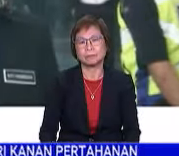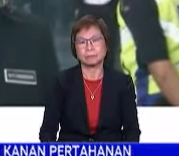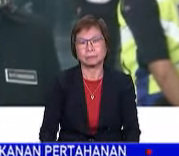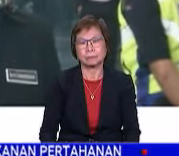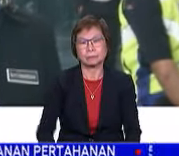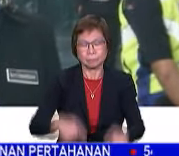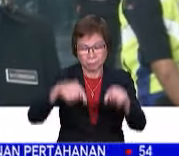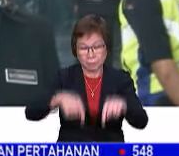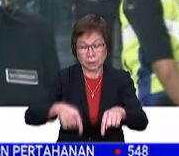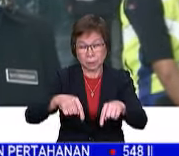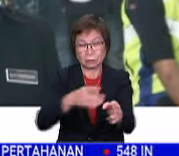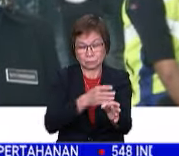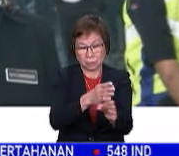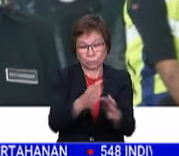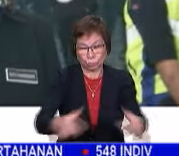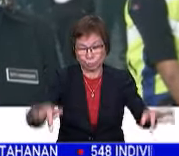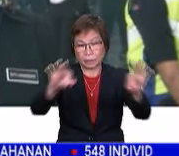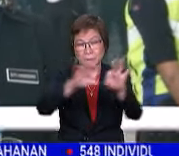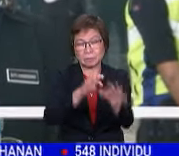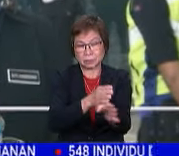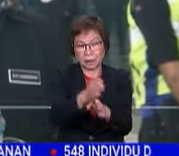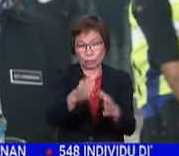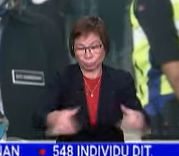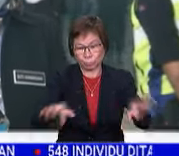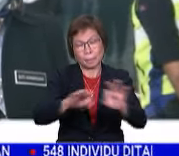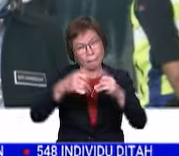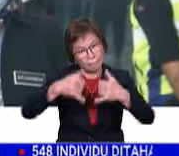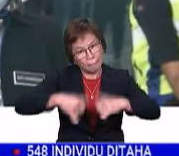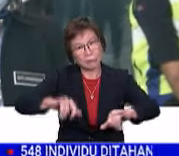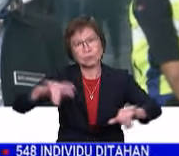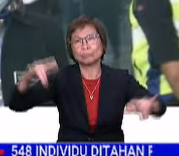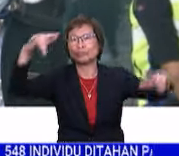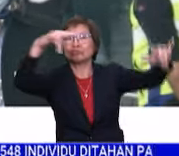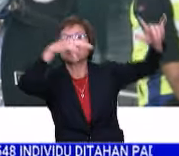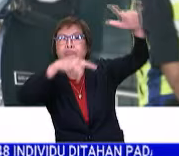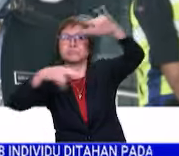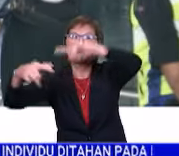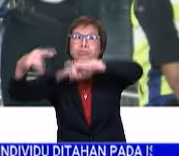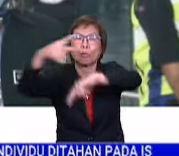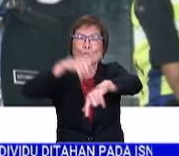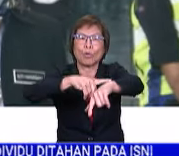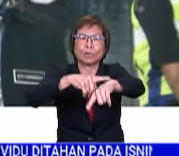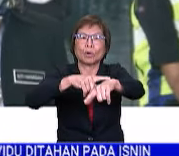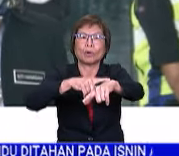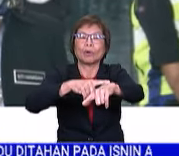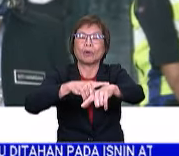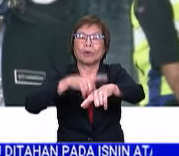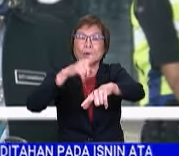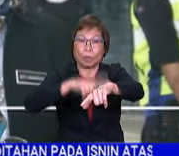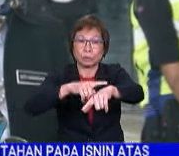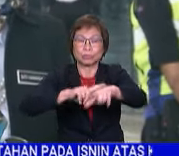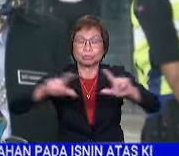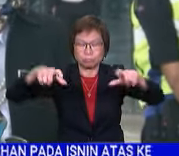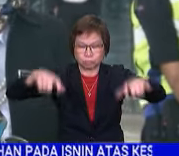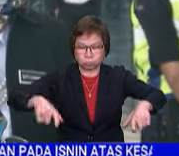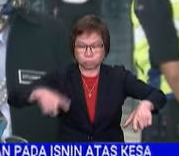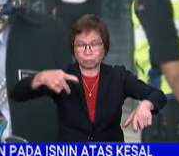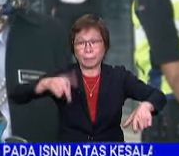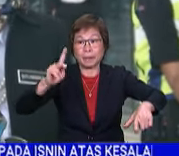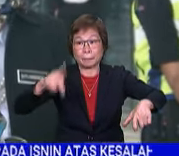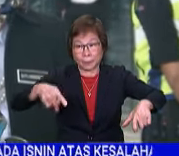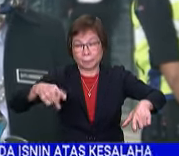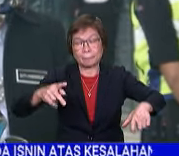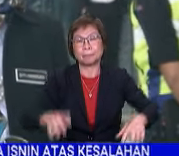Ini merupakan satu sektor yang penting yang masih lagi beroperasi sewaktu kawalan pergerakan, di